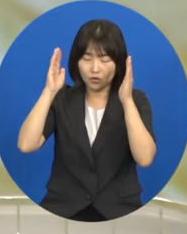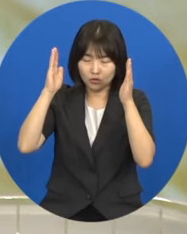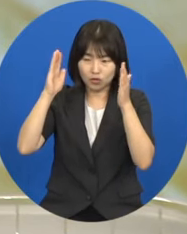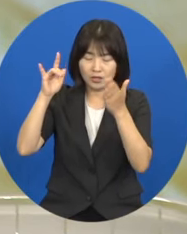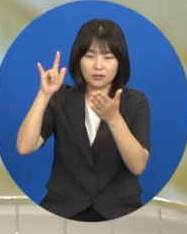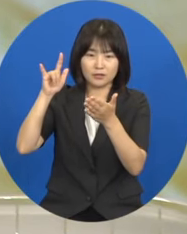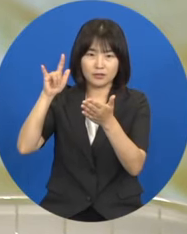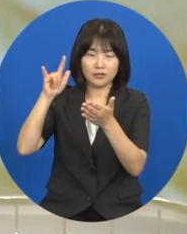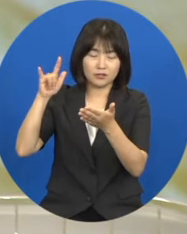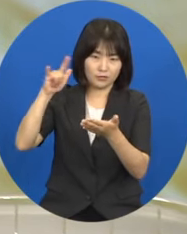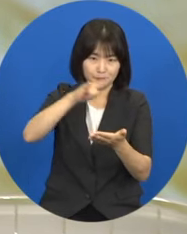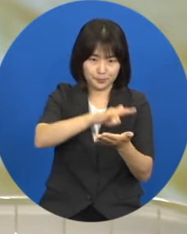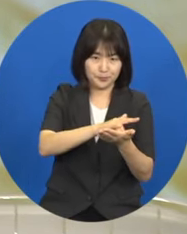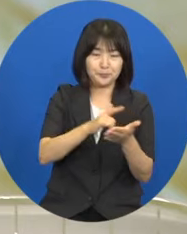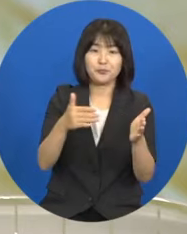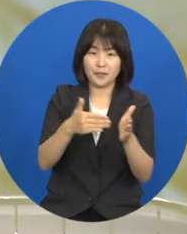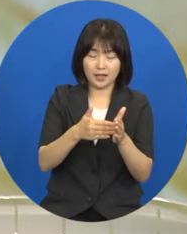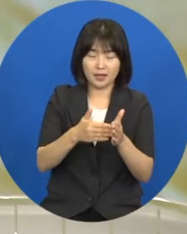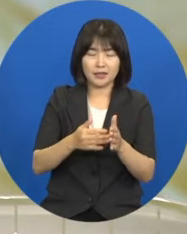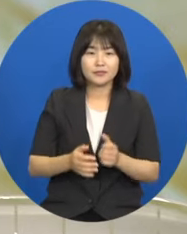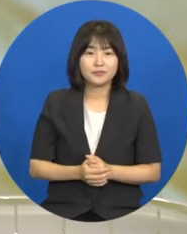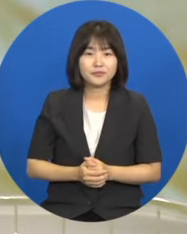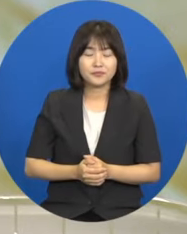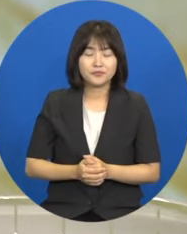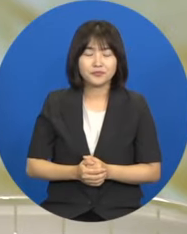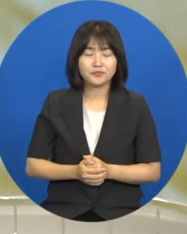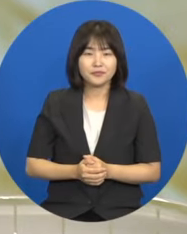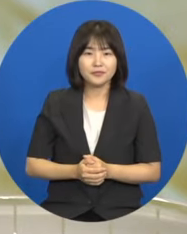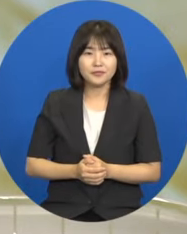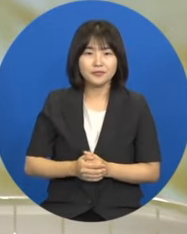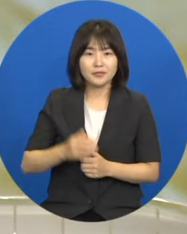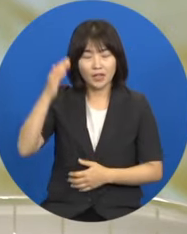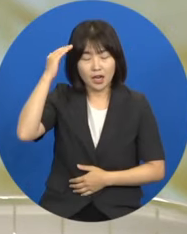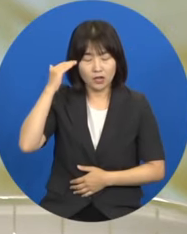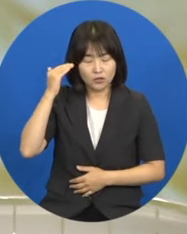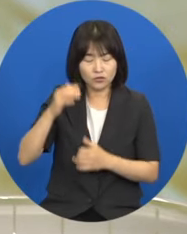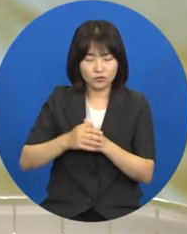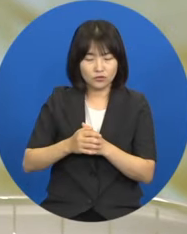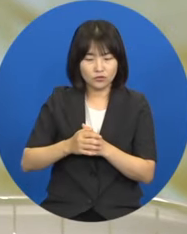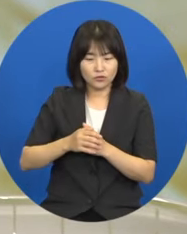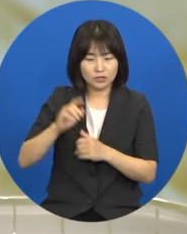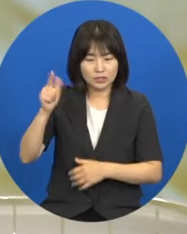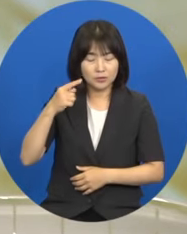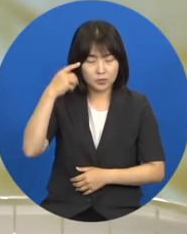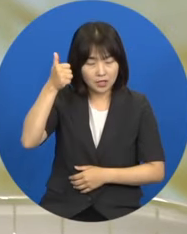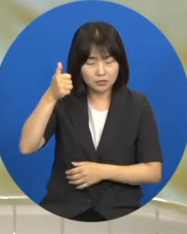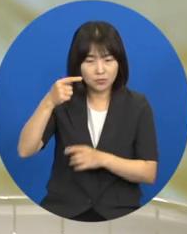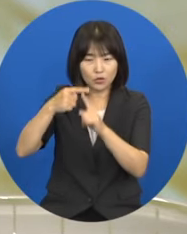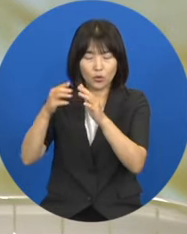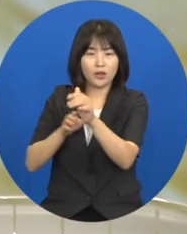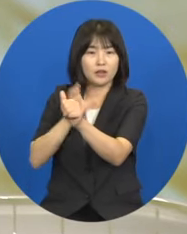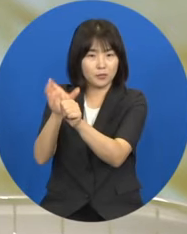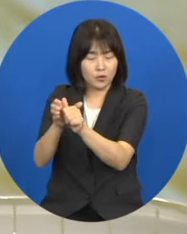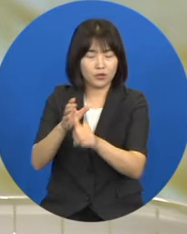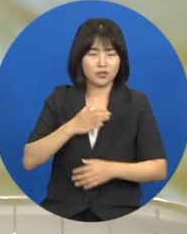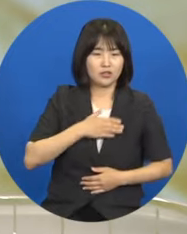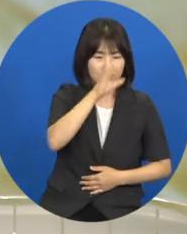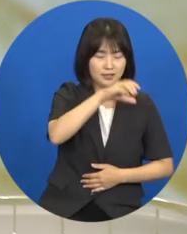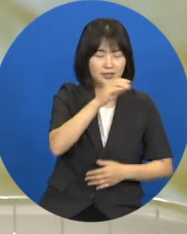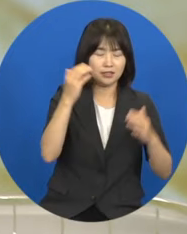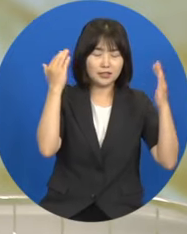한국으로 돌아왔습니다. 하나님께서 김다희 목사님은 교회로 부르셨고 저는 신학교로